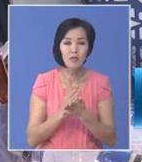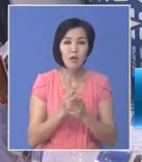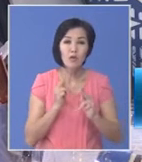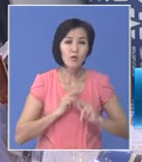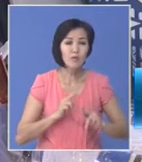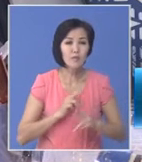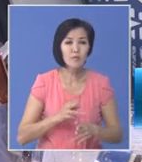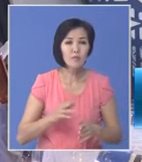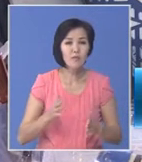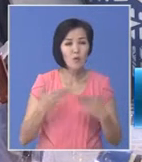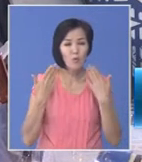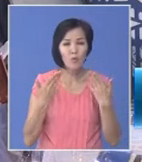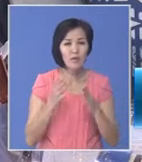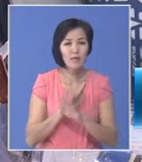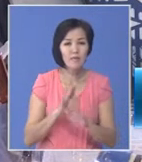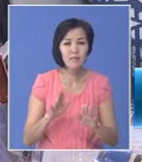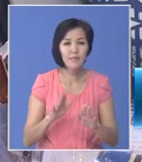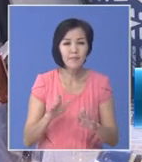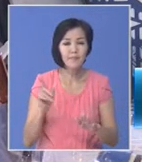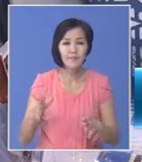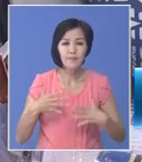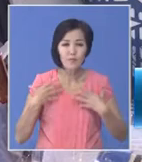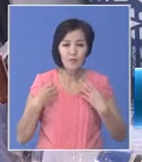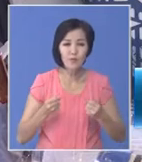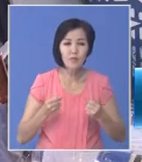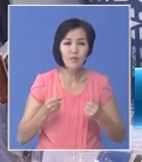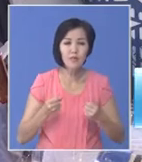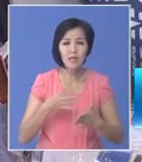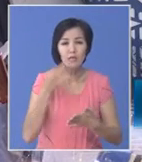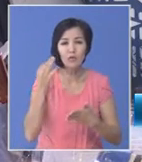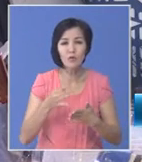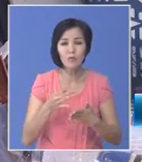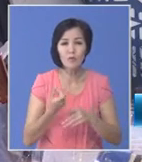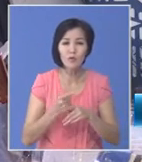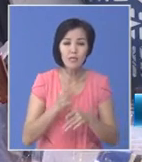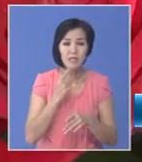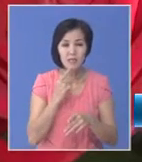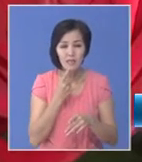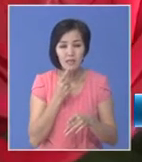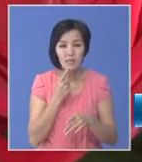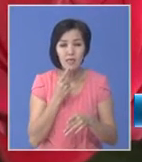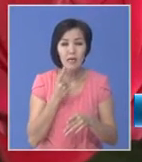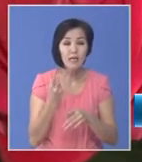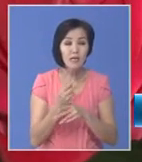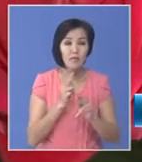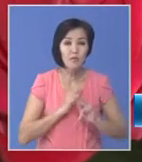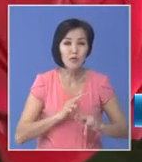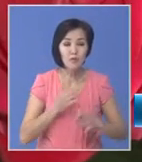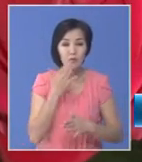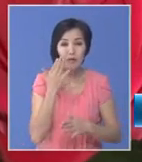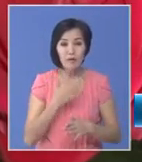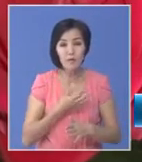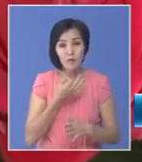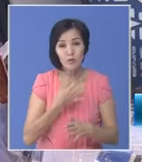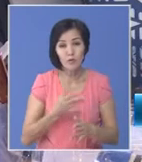Жұмысымызды оңай деп айта алмаймын. Адамның өмірі денсаулығына жауапты болған соң артылар жүк ауыр. Сондықтан ең алдымен жұмысыңа деген махаббат болу